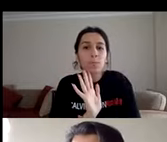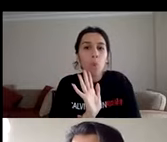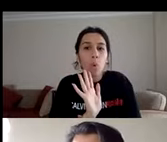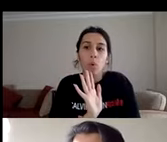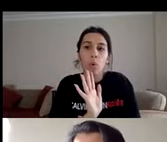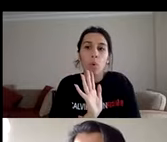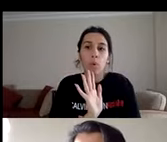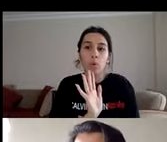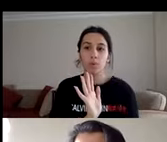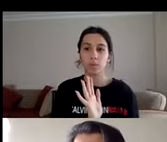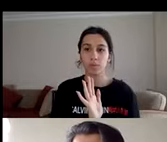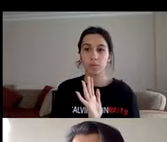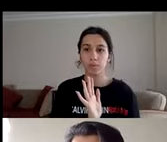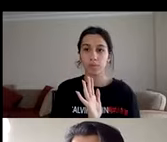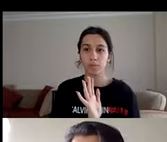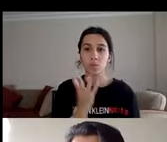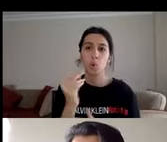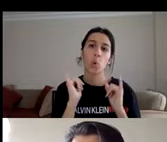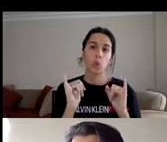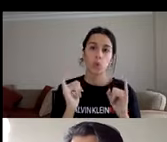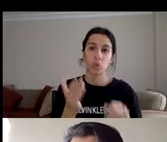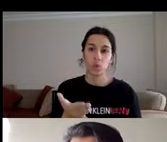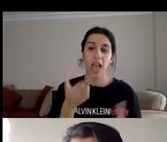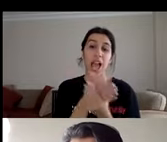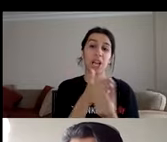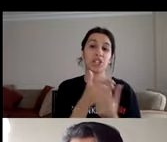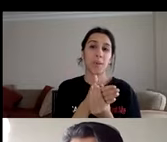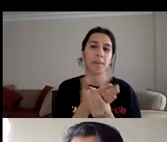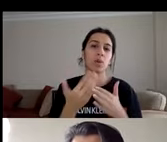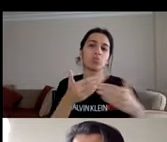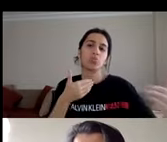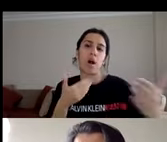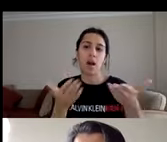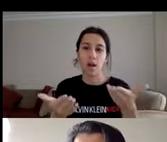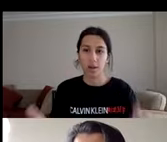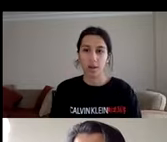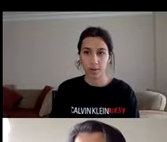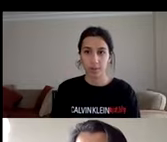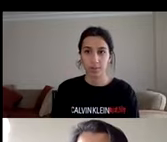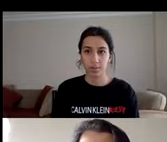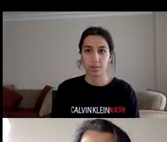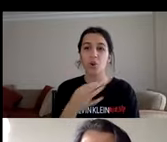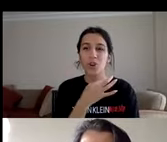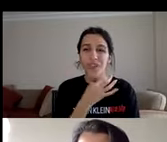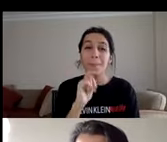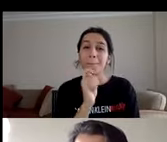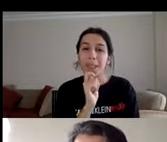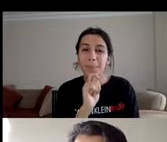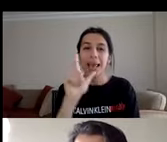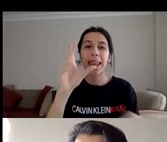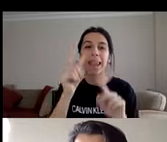karşılaşmak çok kötü, erişilebilirlikten uzak bir deneyim. Lütfen betimleyici link